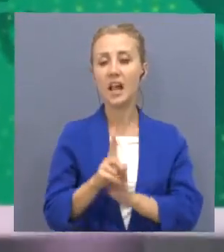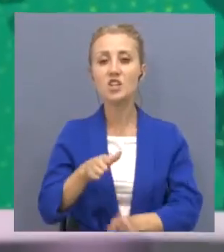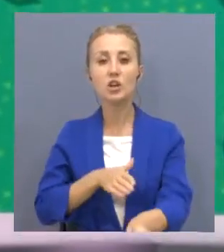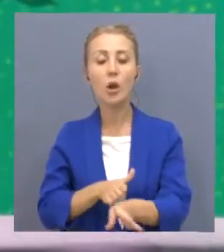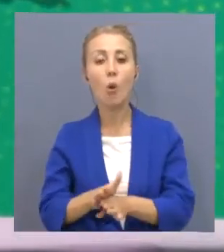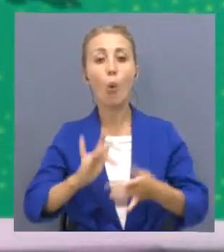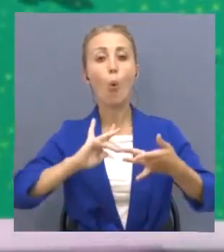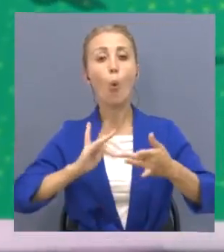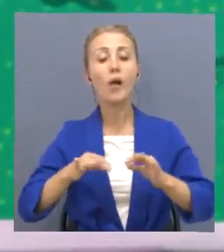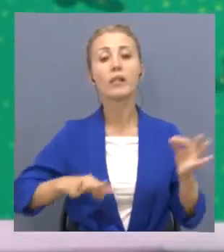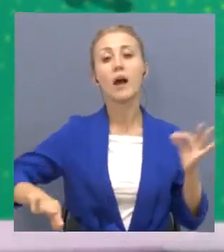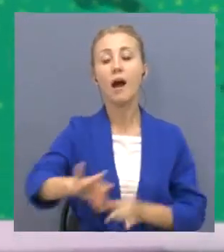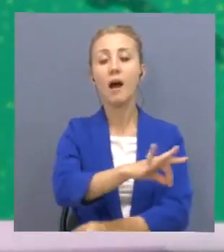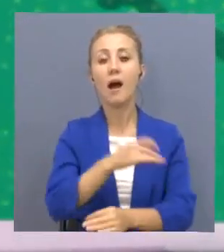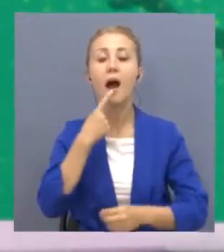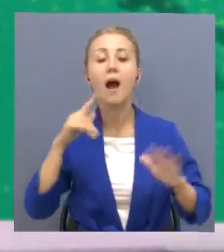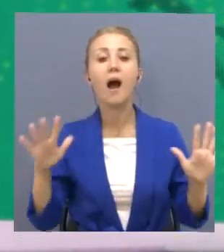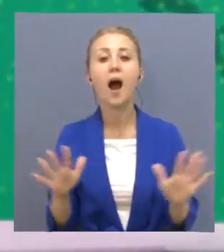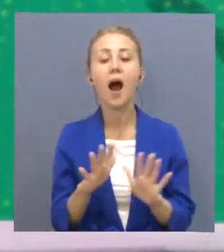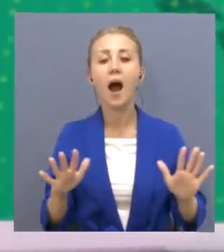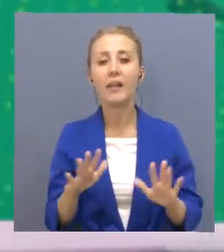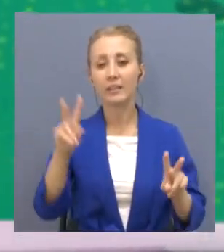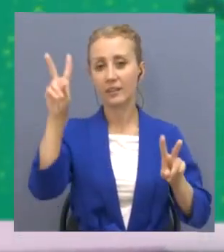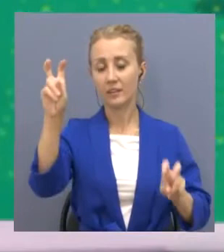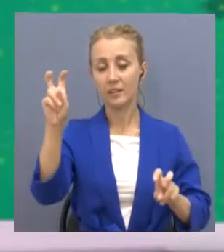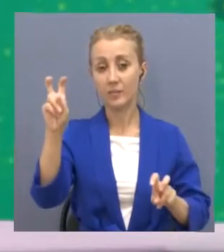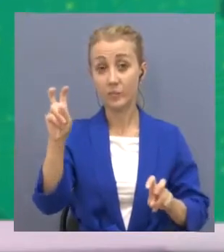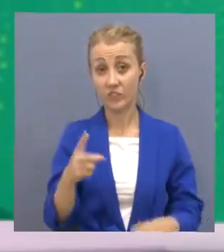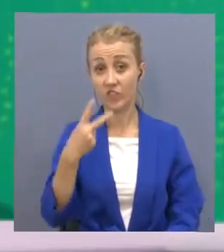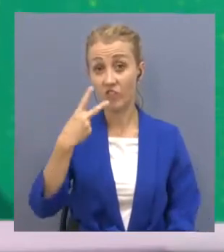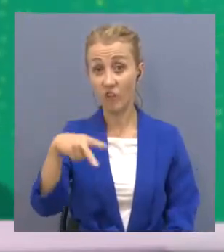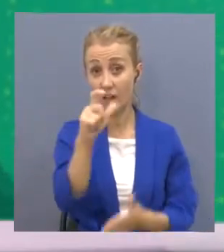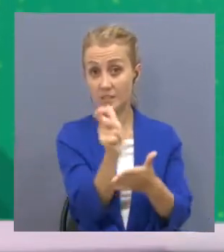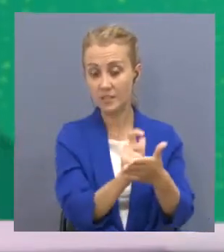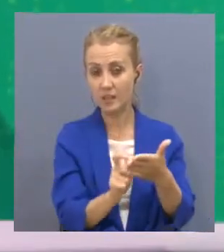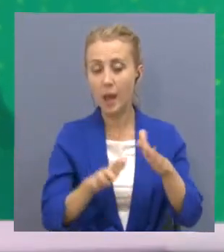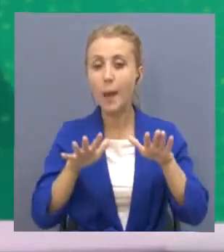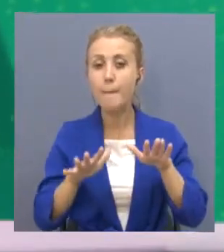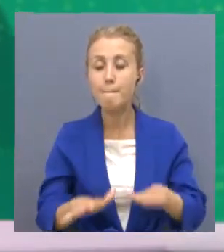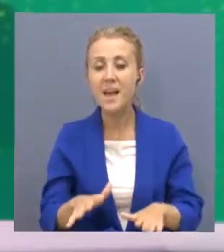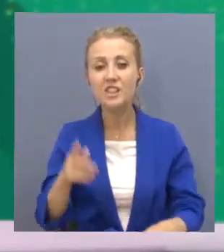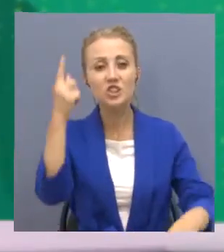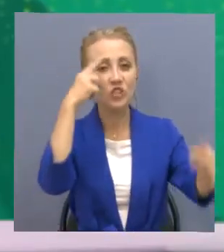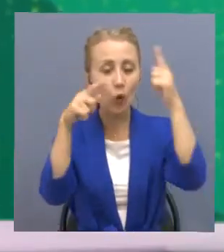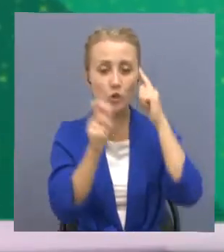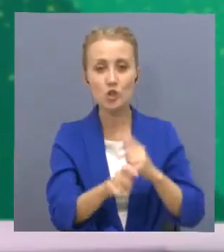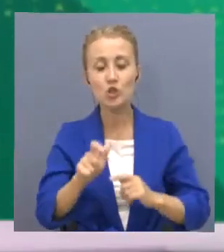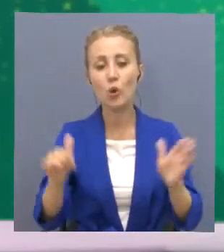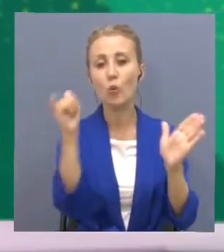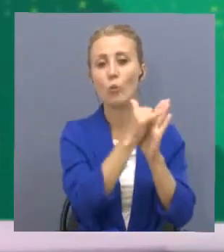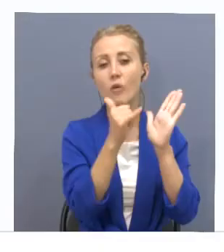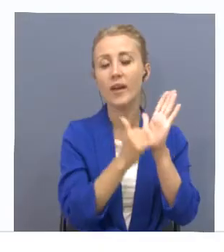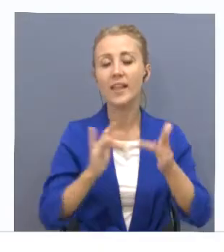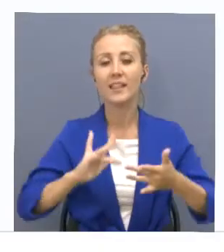реализации онлайн-проекта «Эн Аманаты». В рамках него около 20 произведений местных творческих людей опубликованы в социальных